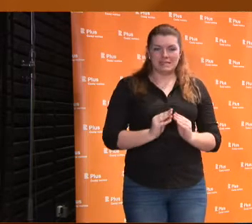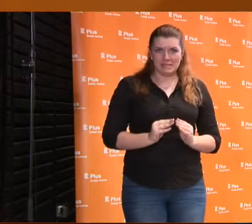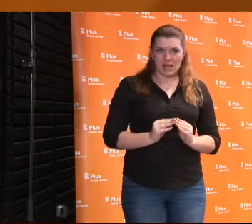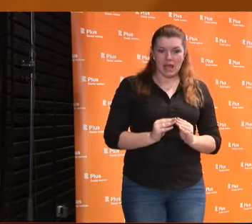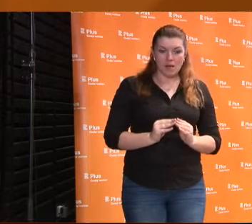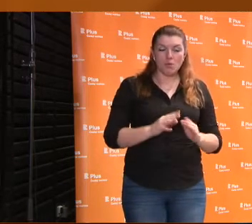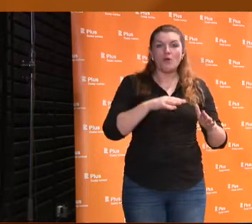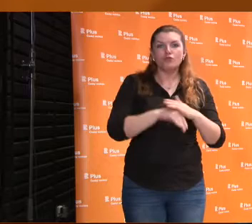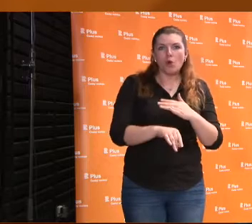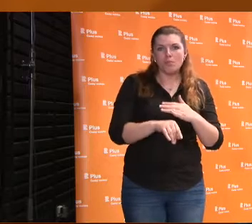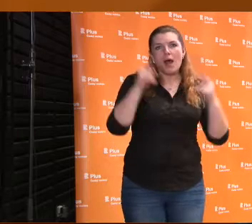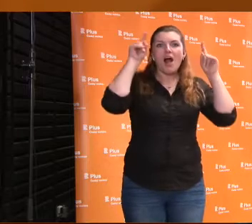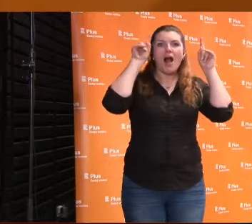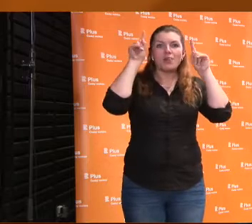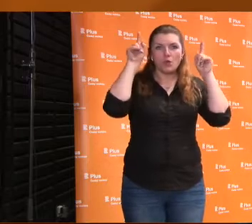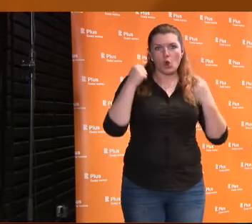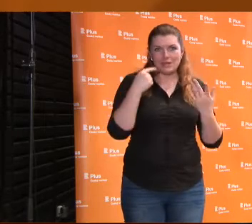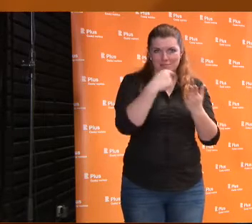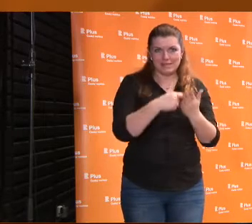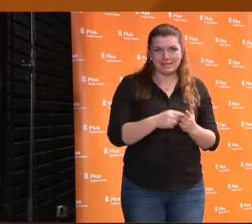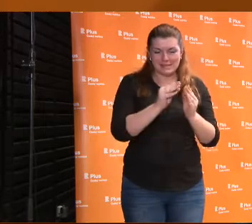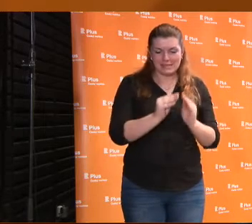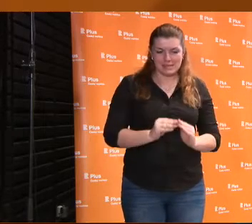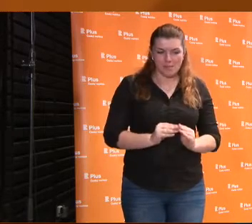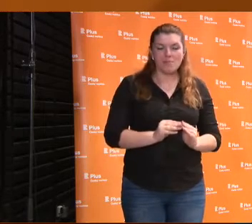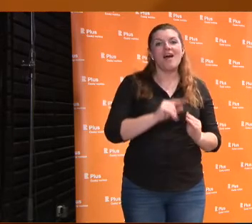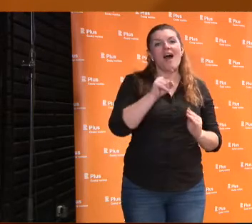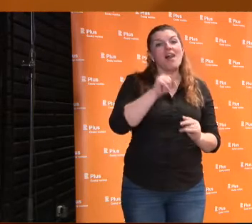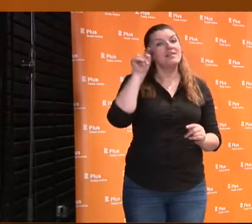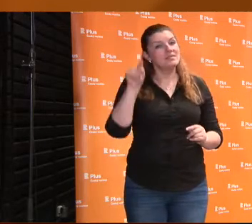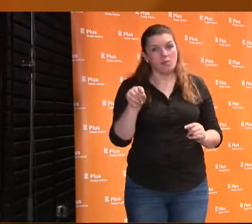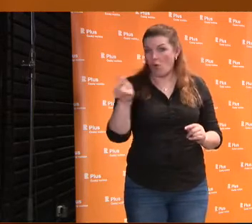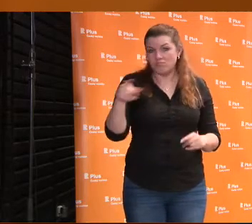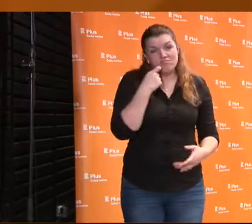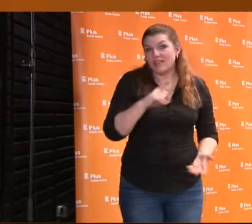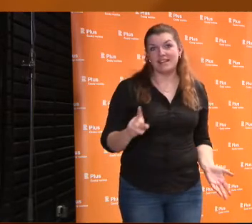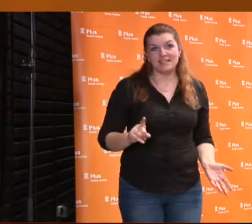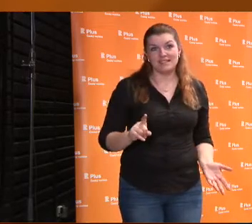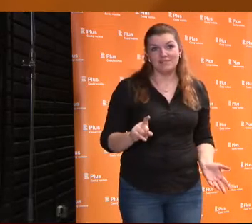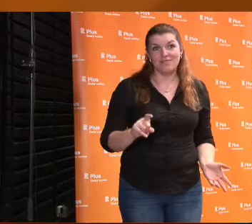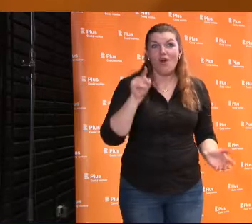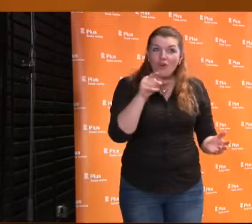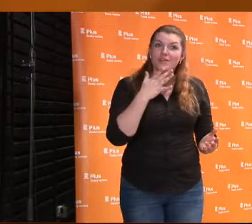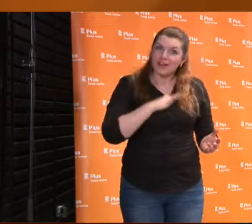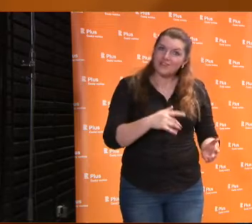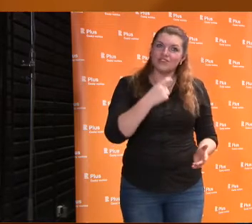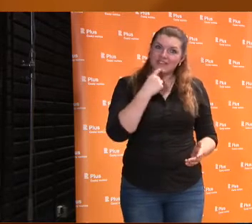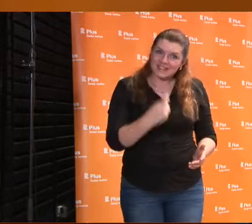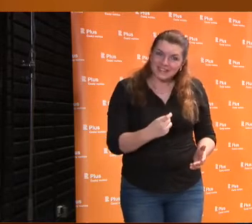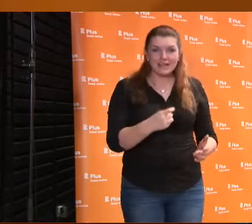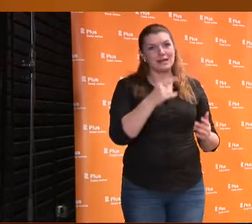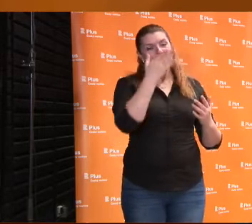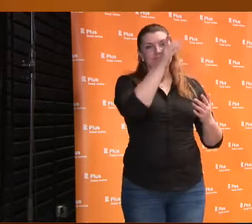pokoušeli se rozvíjet systém androidů. Ale dlužno říct, že japonští stařečci je nechtějí. Chtějí raději tu